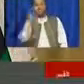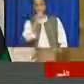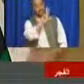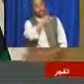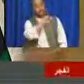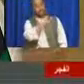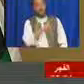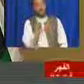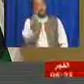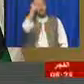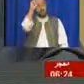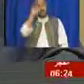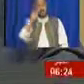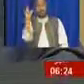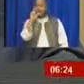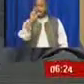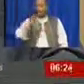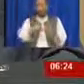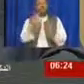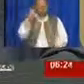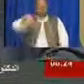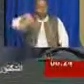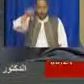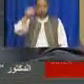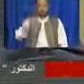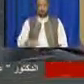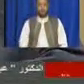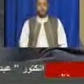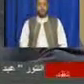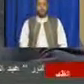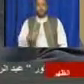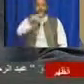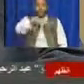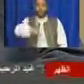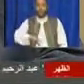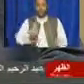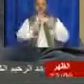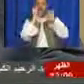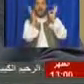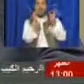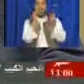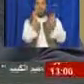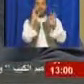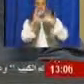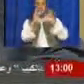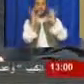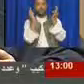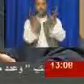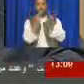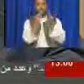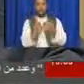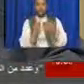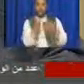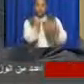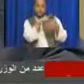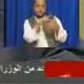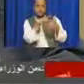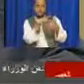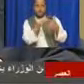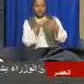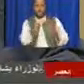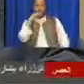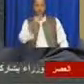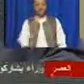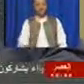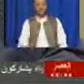مسلمون جميع الحمد لله ومرجعيتهم الاسلام نعم اهل لا شك ان بعض